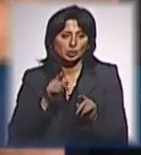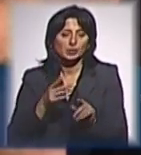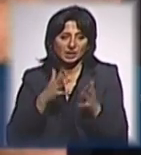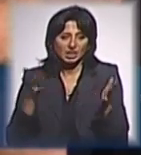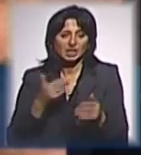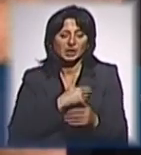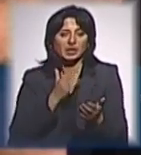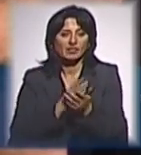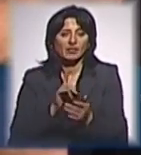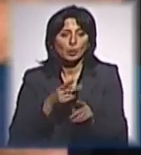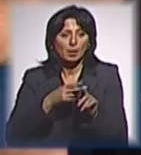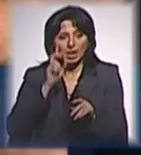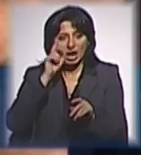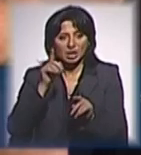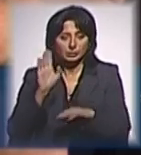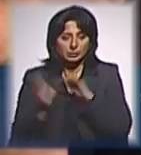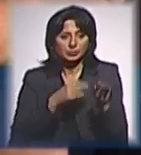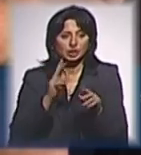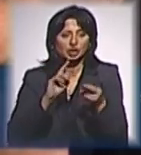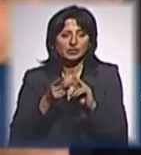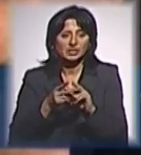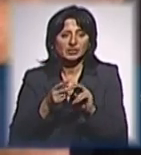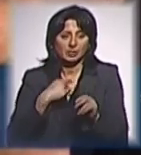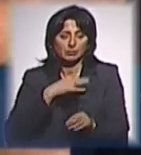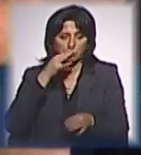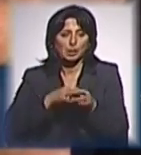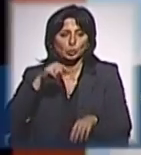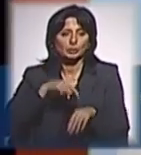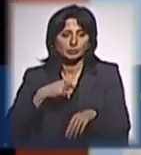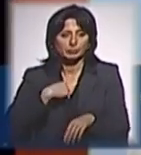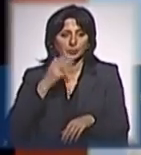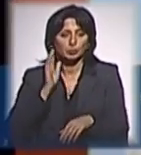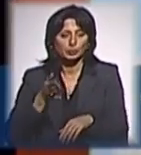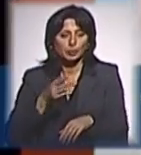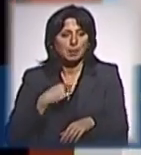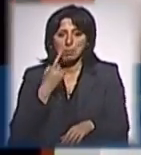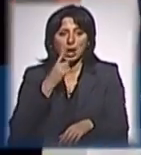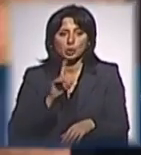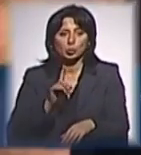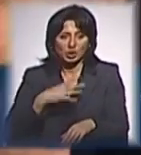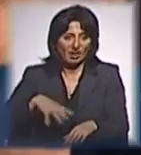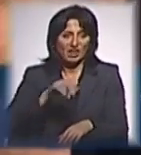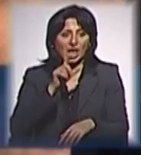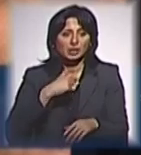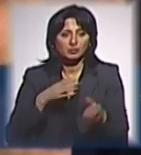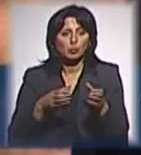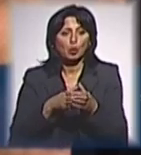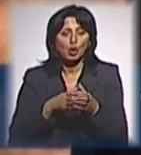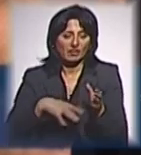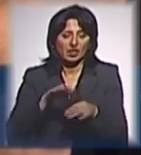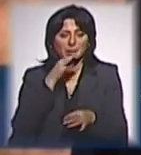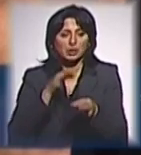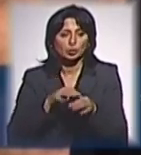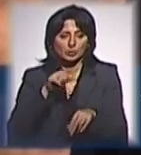ჩვენ დიდი იმედი გვაქვს, რომ ამ ხელისუფლებას შევცვლით და შეცვლია პასუხისგებლიანი ადამიანები. არა მარტო მე, აი ყველა ადამიანი, ვინც ჩვენი ბლოკის სახელით